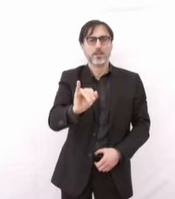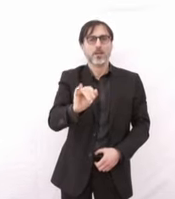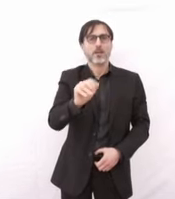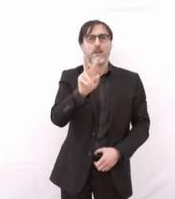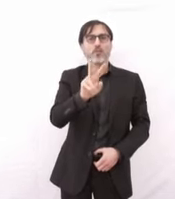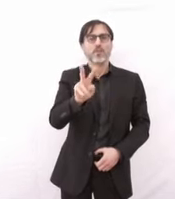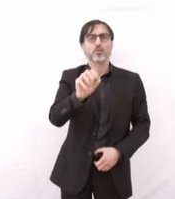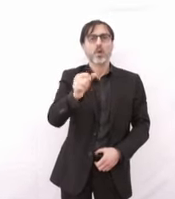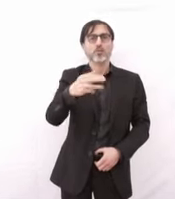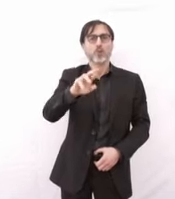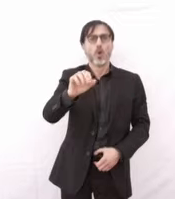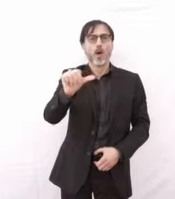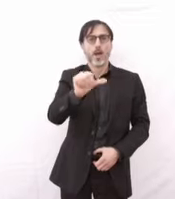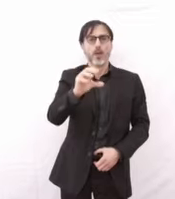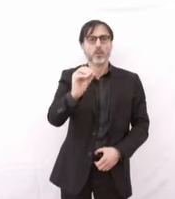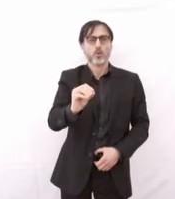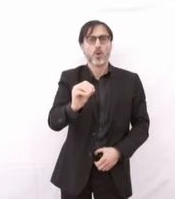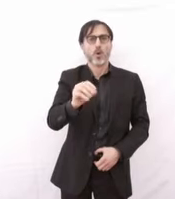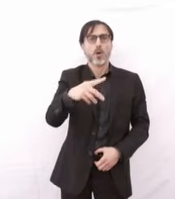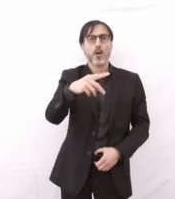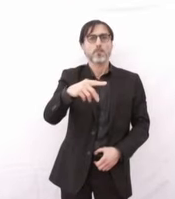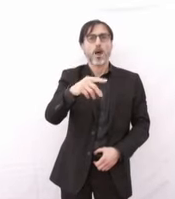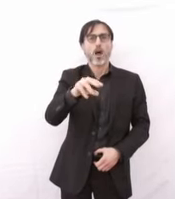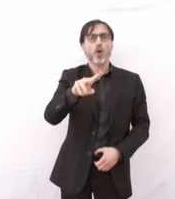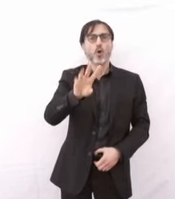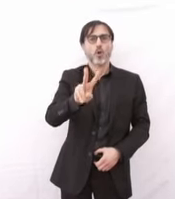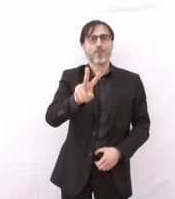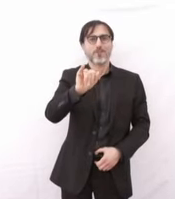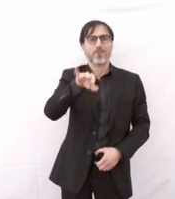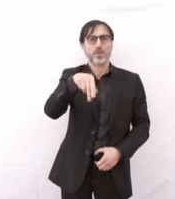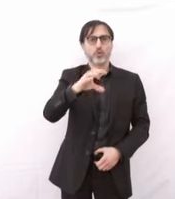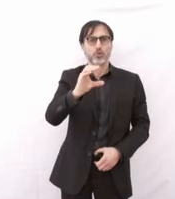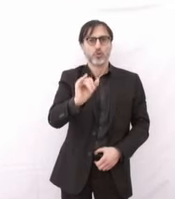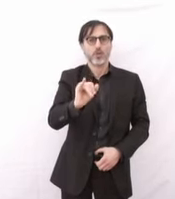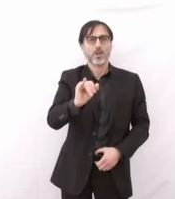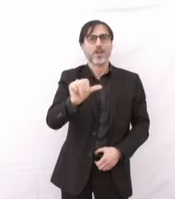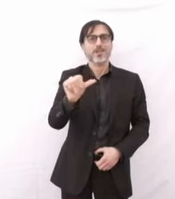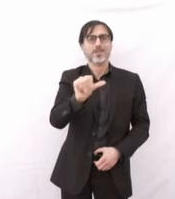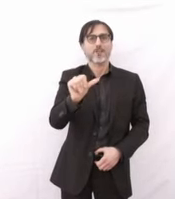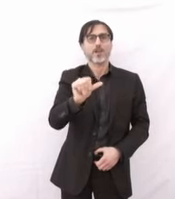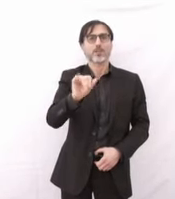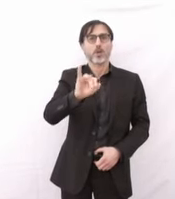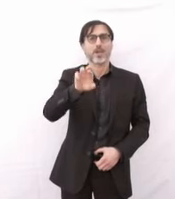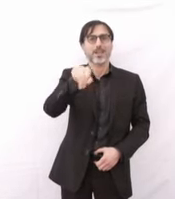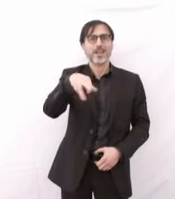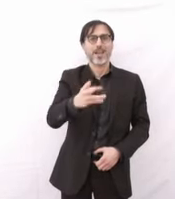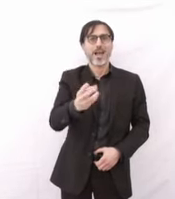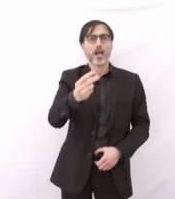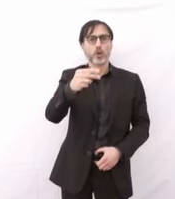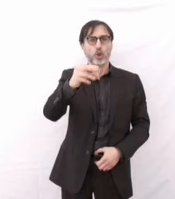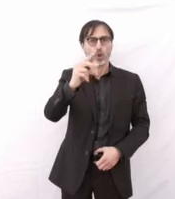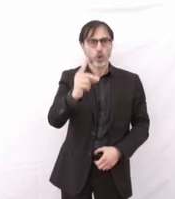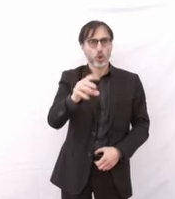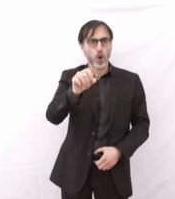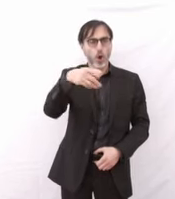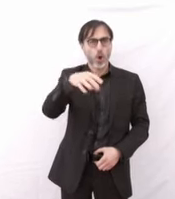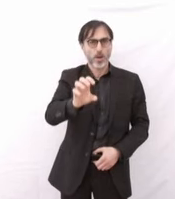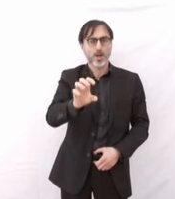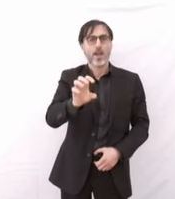Vincenzo Grasso, Paolo Vinci, Salvatore Incardona, Antonino